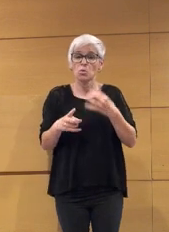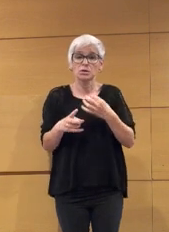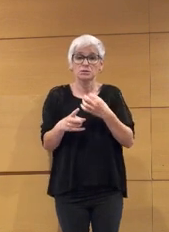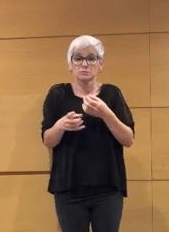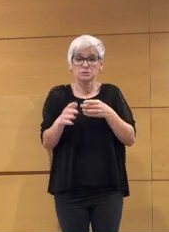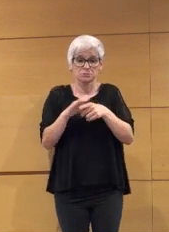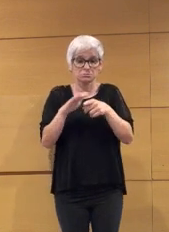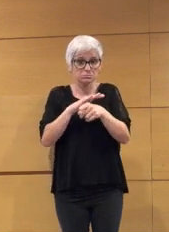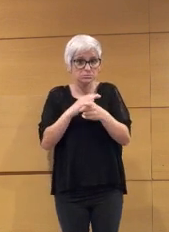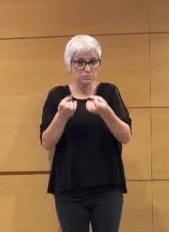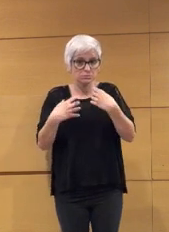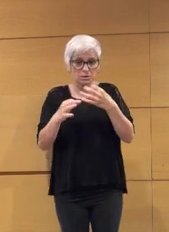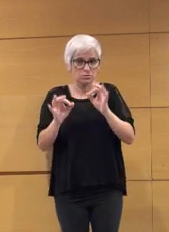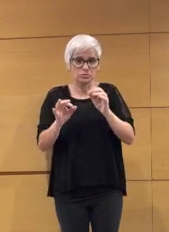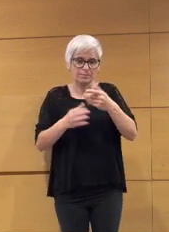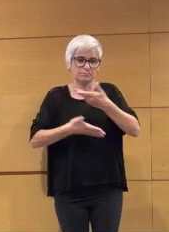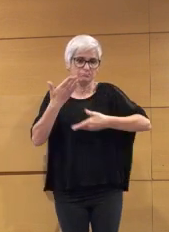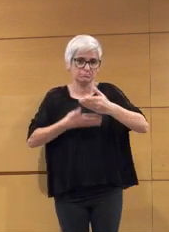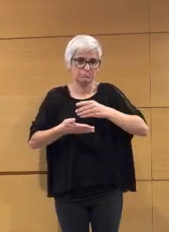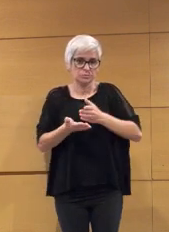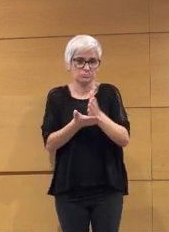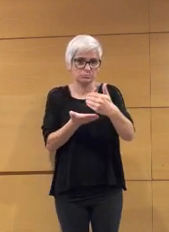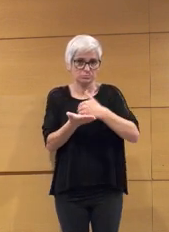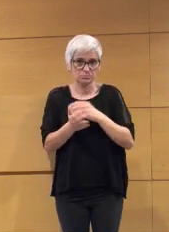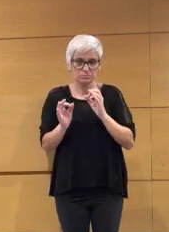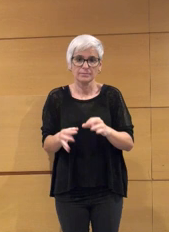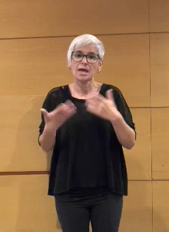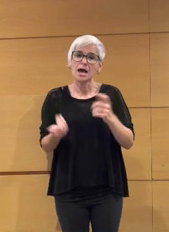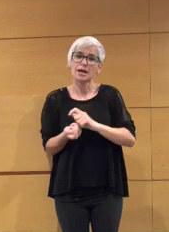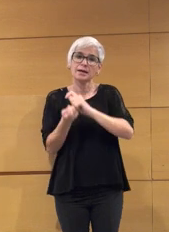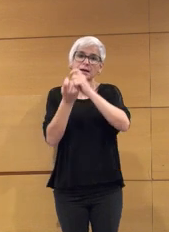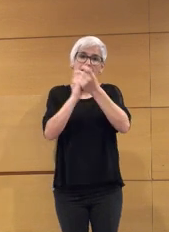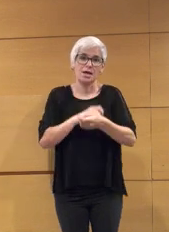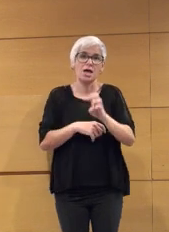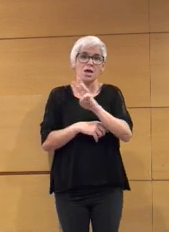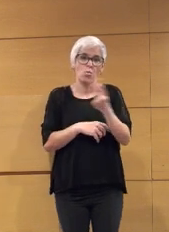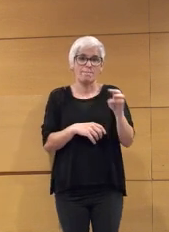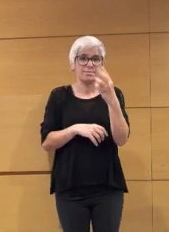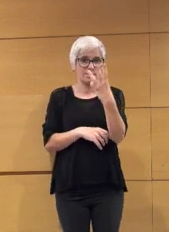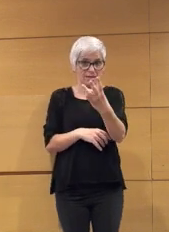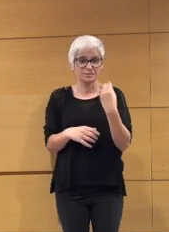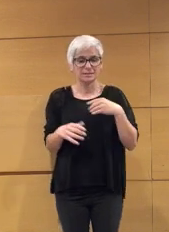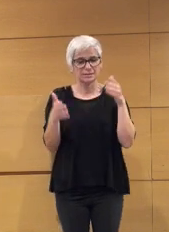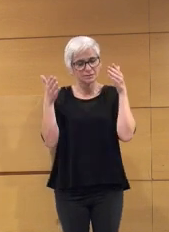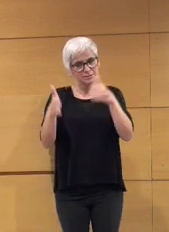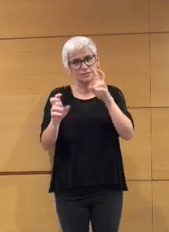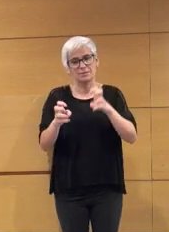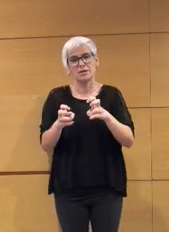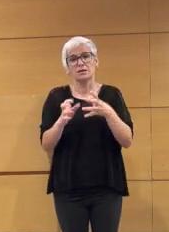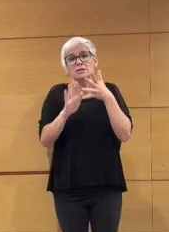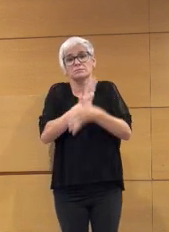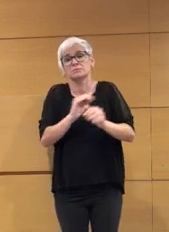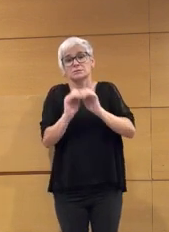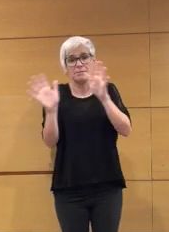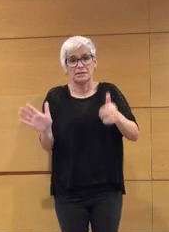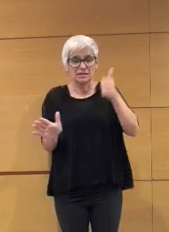és col·laborativa. I ara estem en transició cap a la web 3, no? I aquí ja anem a la web semàntica amb conceptes com el